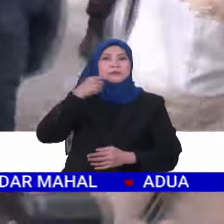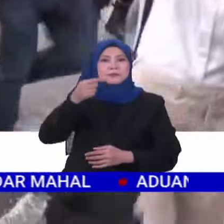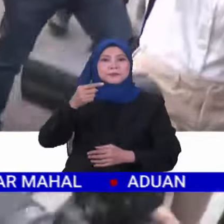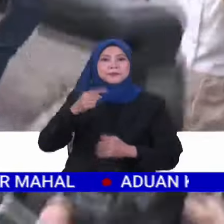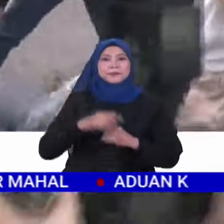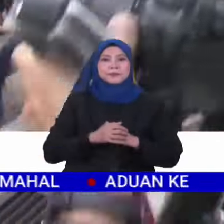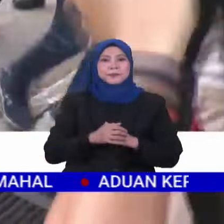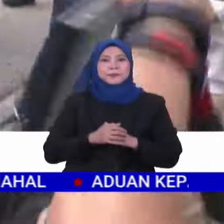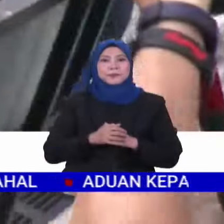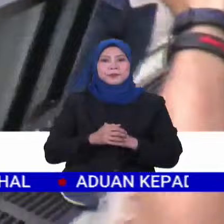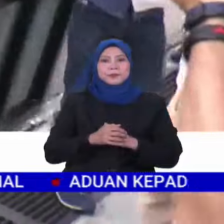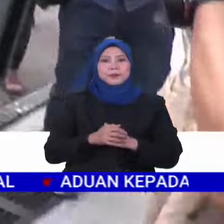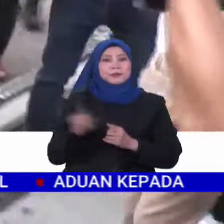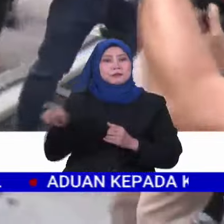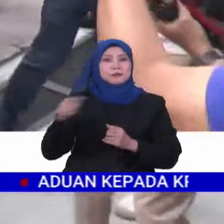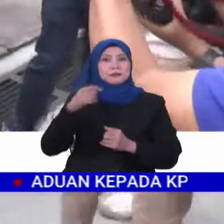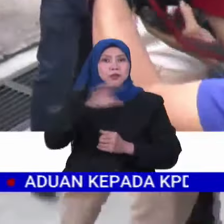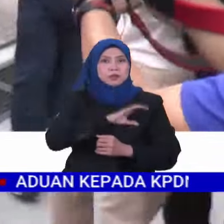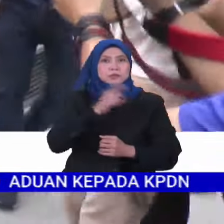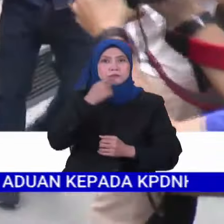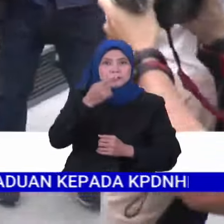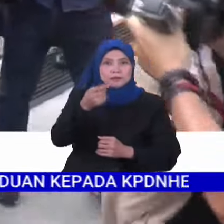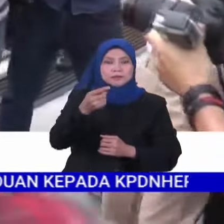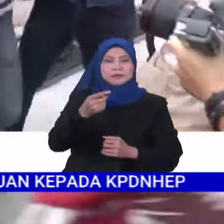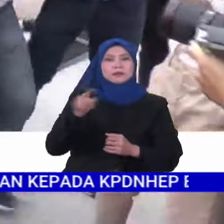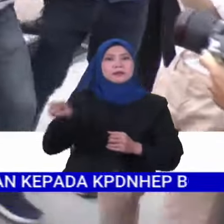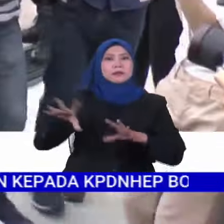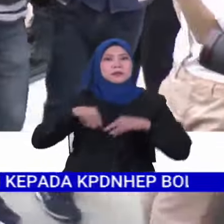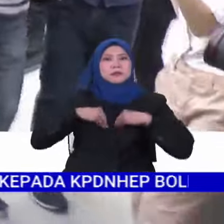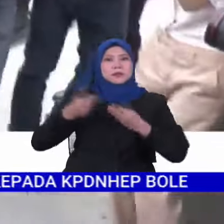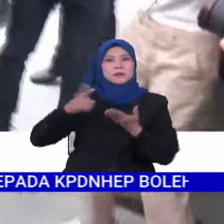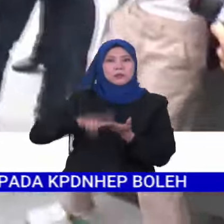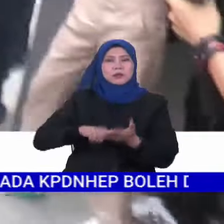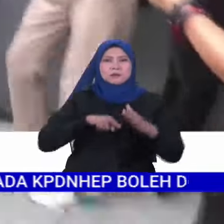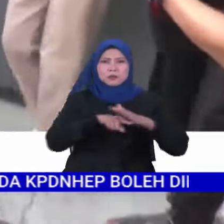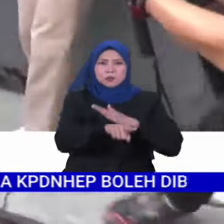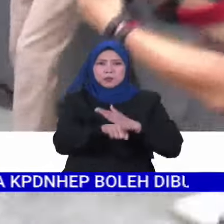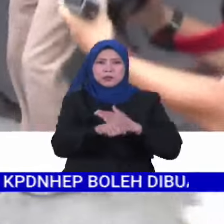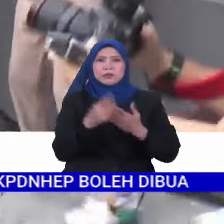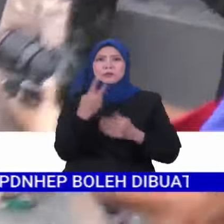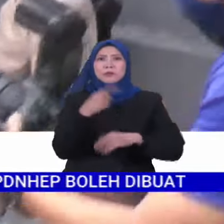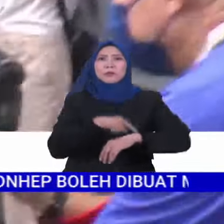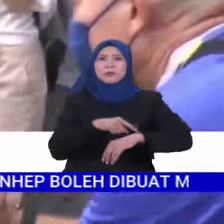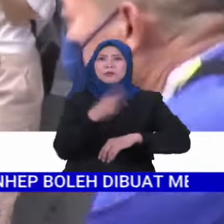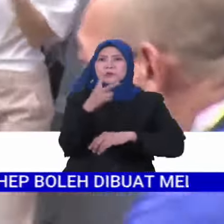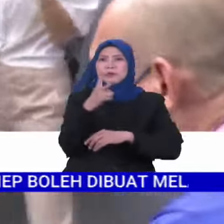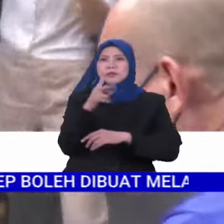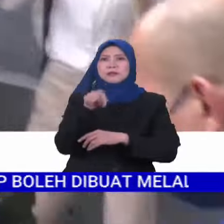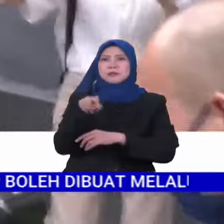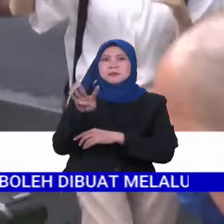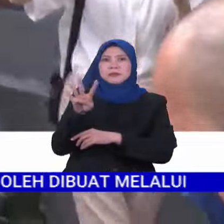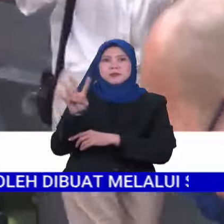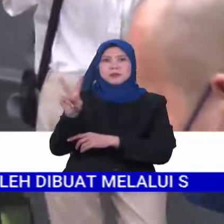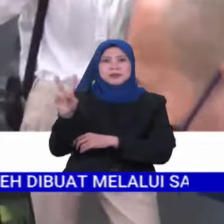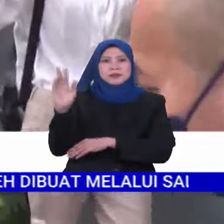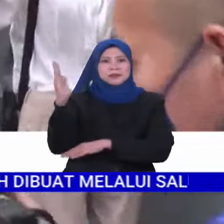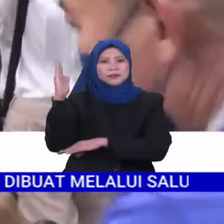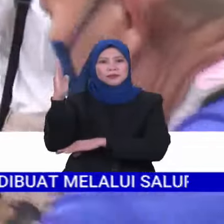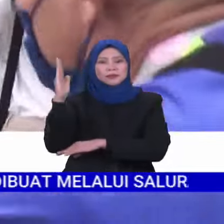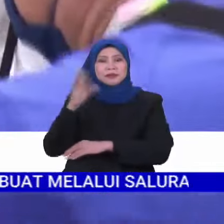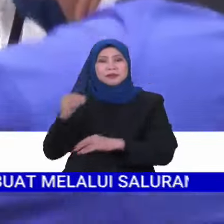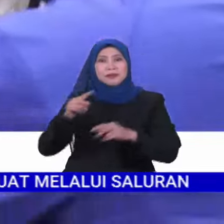asisten komisioner road selamat kata pihaknya menerima laporan berhubung itu 1242 tengah hari